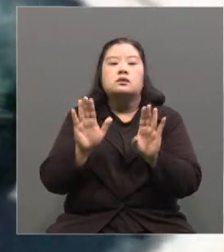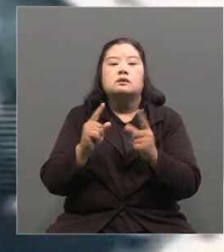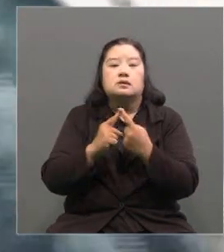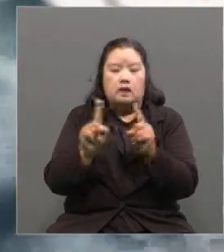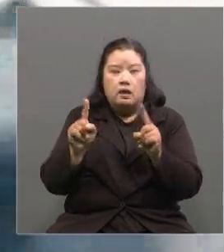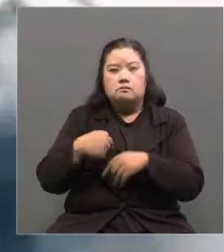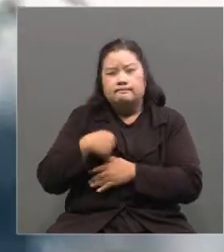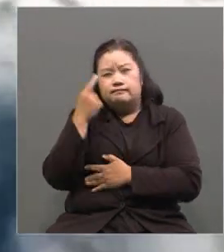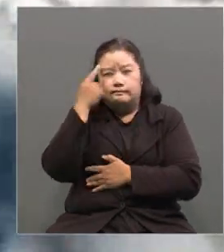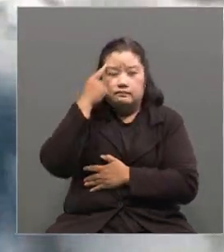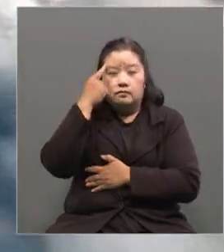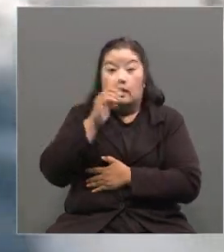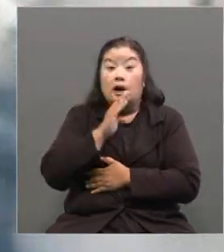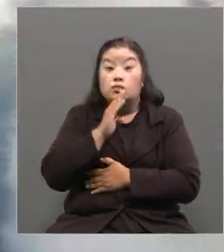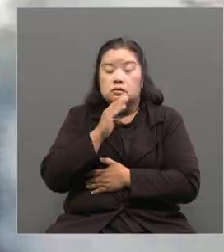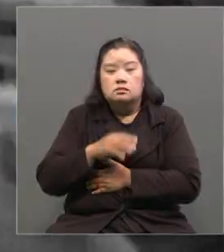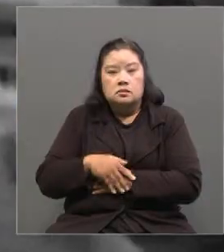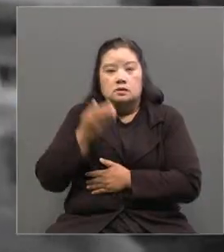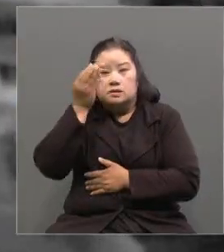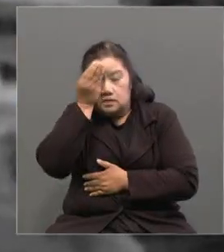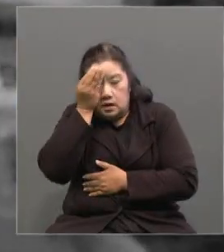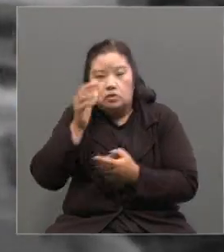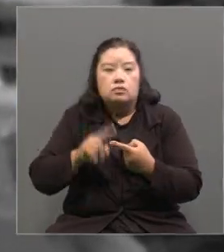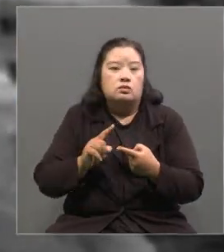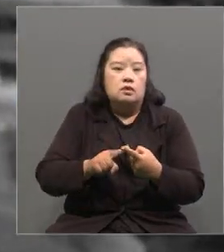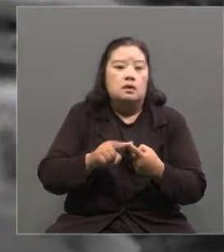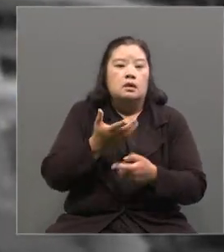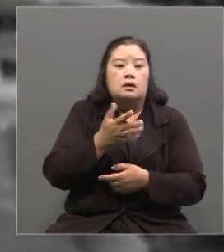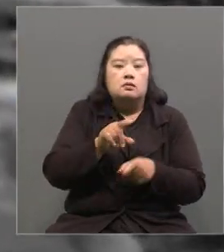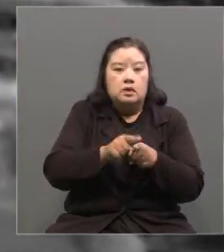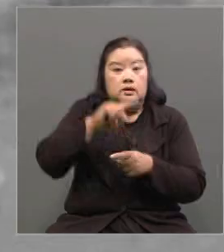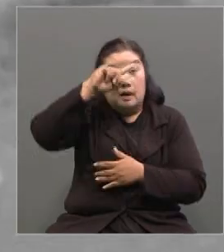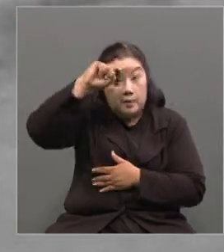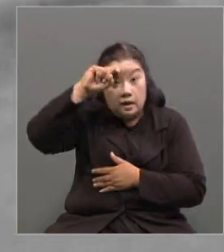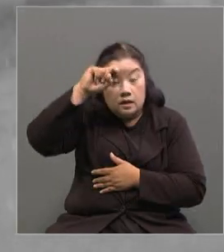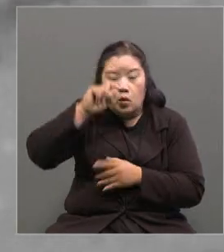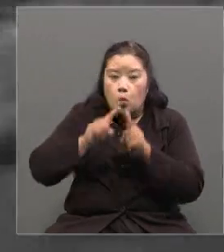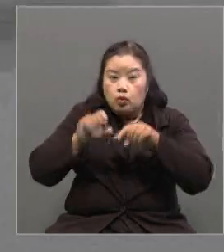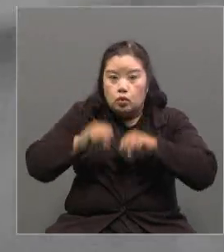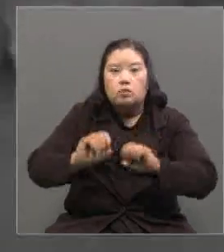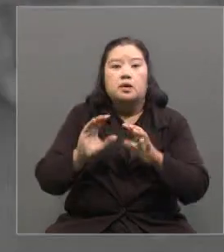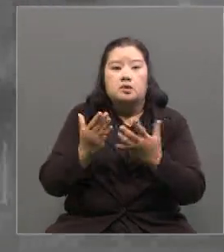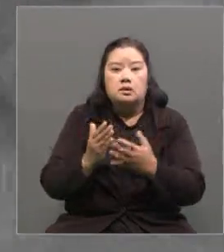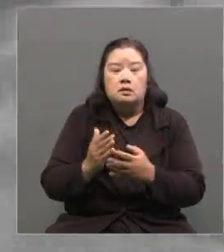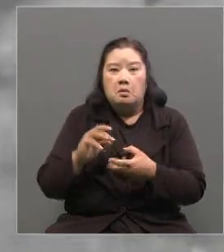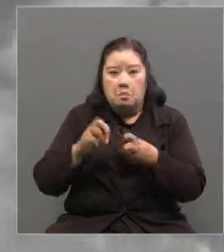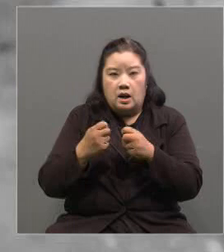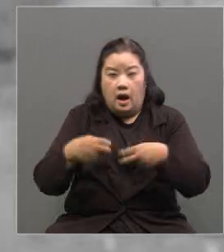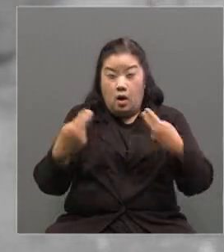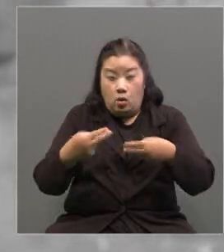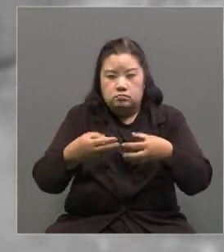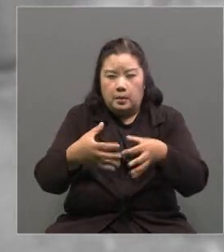ซึ่งตัวท่านเองเี่ก็มองนะครับว่าหากทั้ง 2ฝ่ายไม่มีการเจรจาอาจจะส่งผลให้ความขัดแย้งในครั้งนี้ขยายตัวเป็นวงกว้างมาก